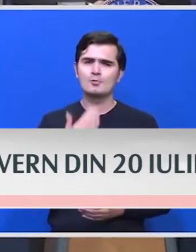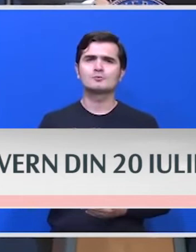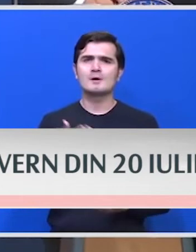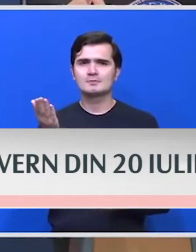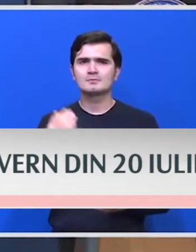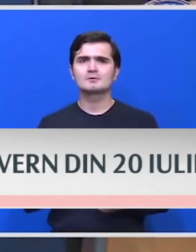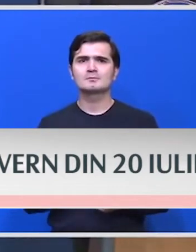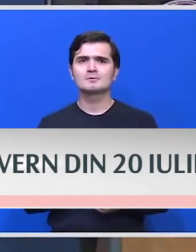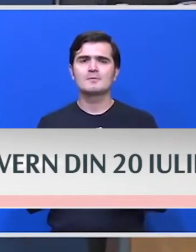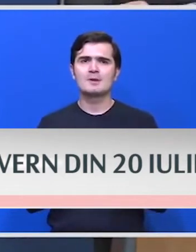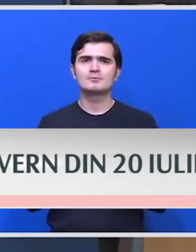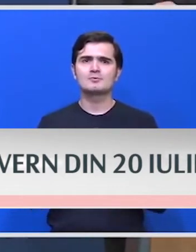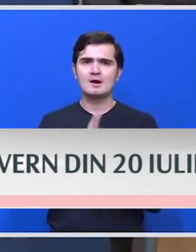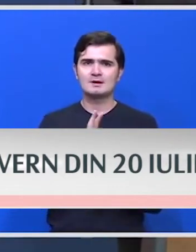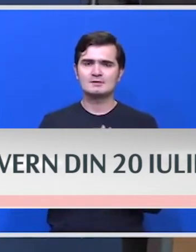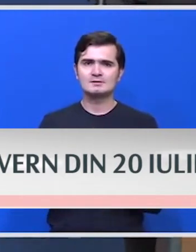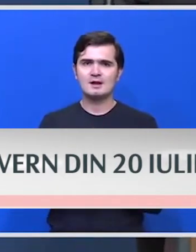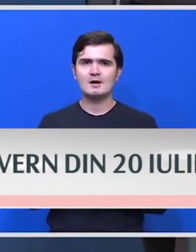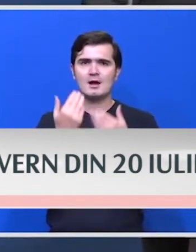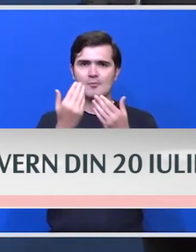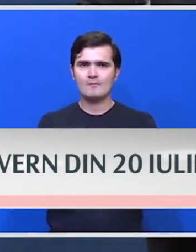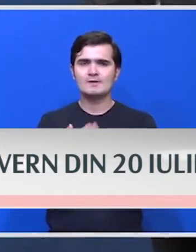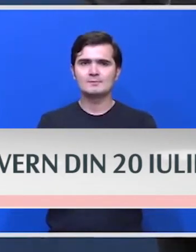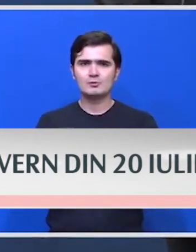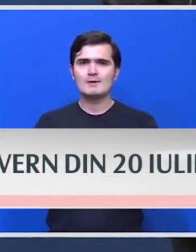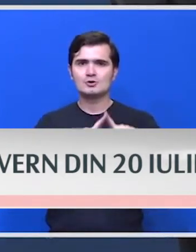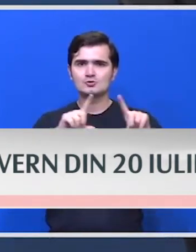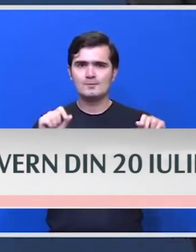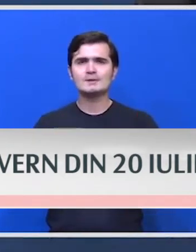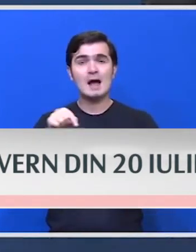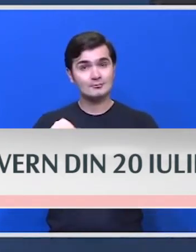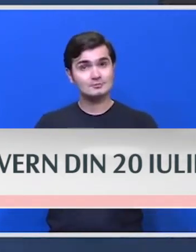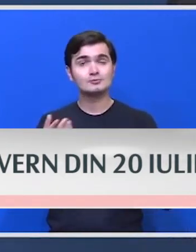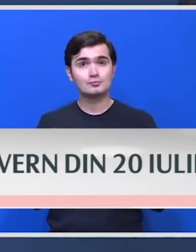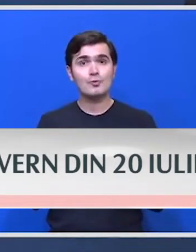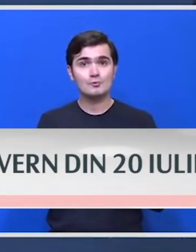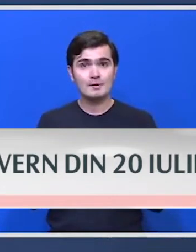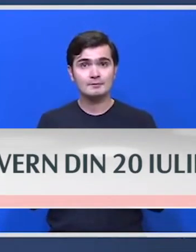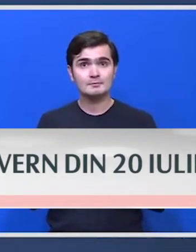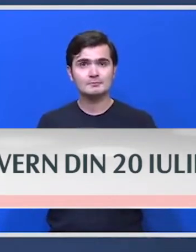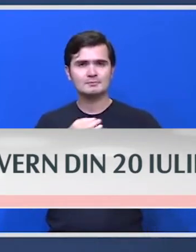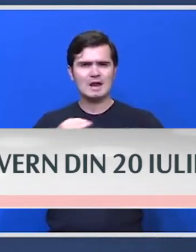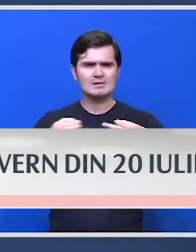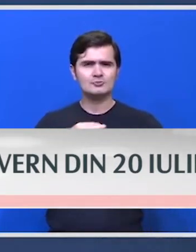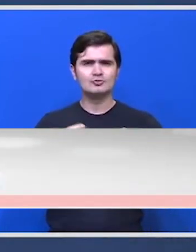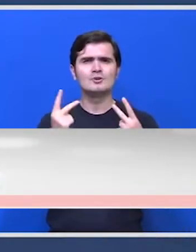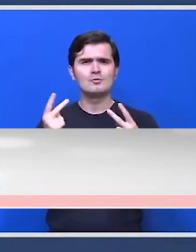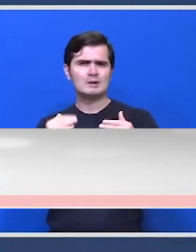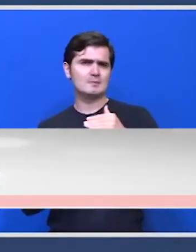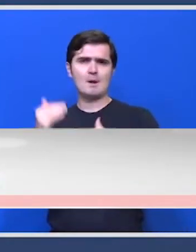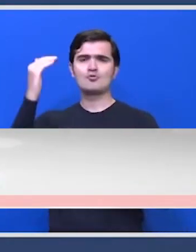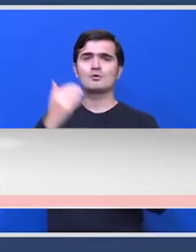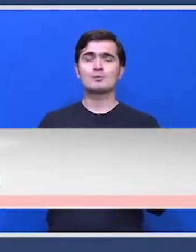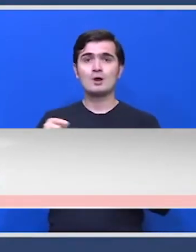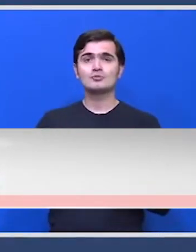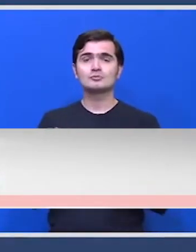pentru atenția pe care o acordați acestui subiect. Vorbim de un document strategic de o importanță majoră, pentru că el trasează,